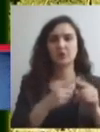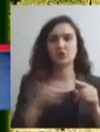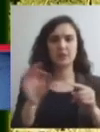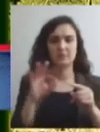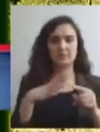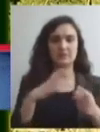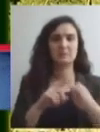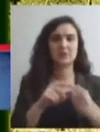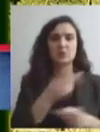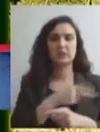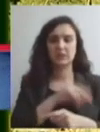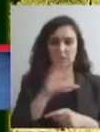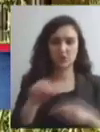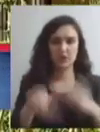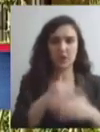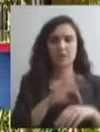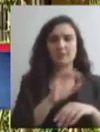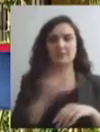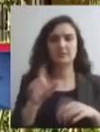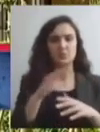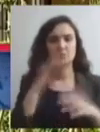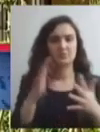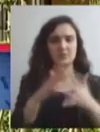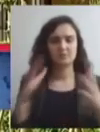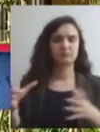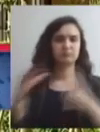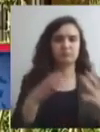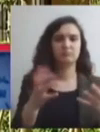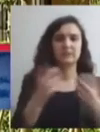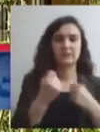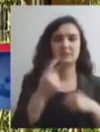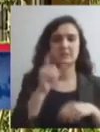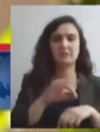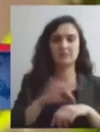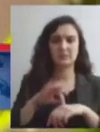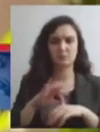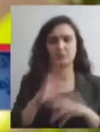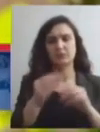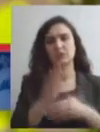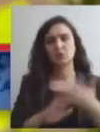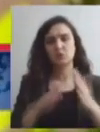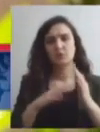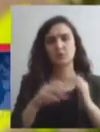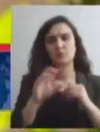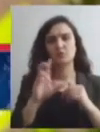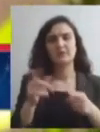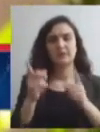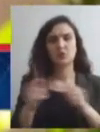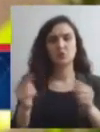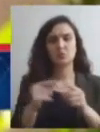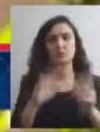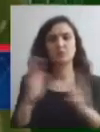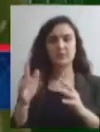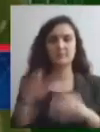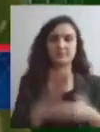ინფექციურ კლინიკაში ახალი პაციენტების დიდი ნაკადი მიიღეს. 11 ინფიცირებული და ნაწილი სოფელ მუშევანში დადასტურებული შემთხვევა, ნაწილი